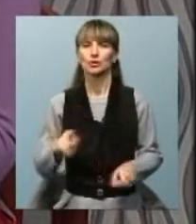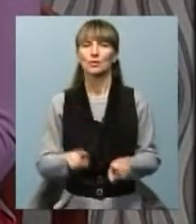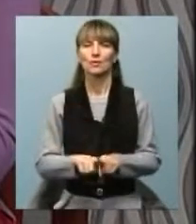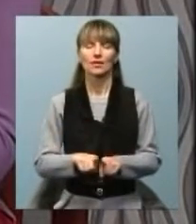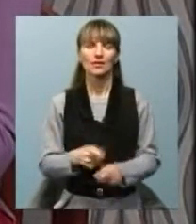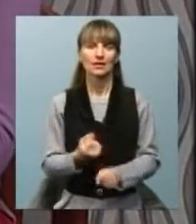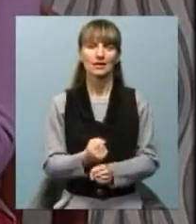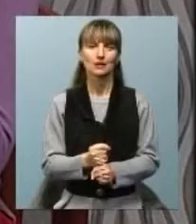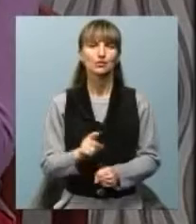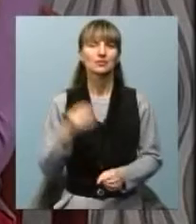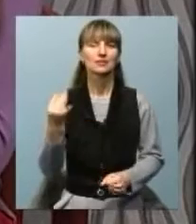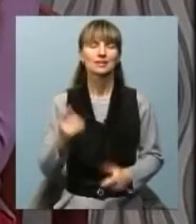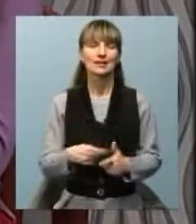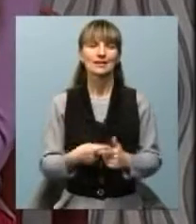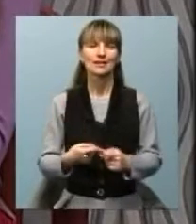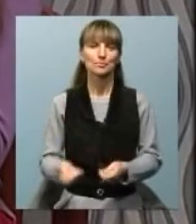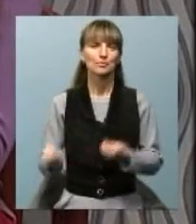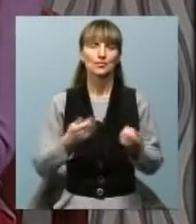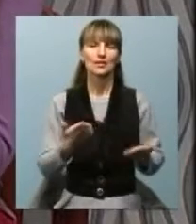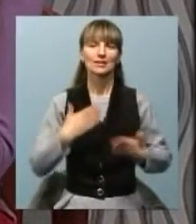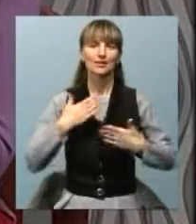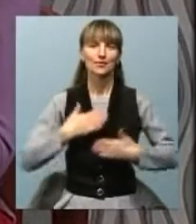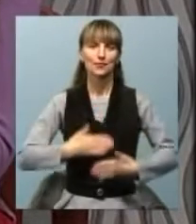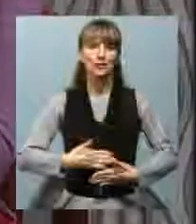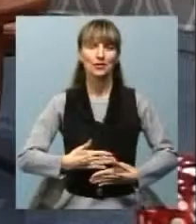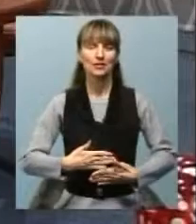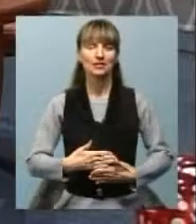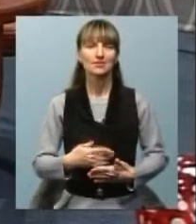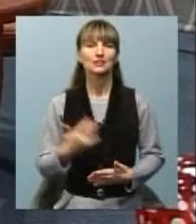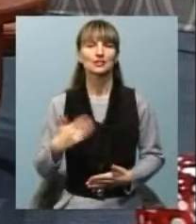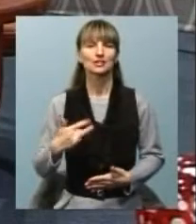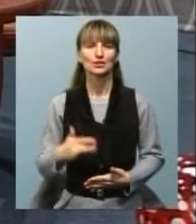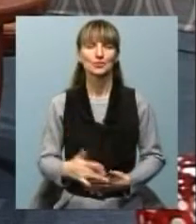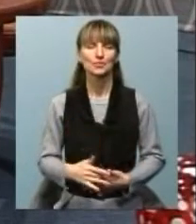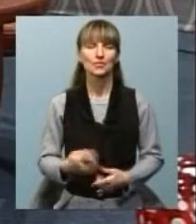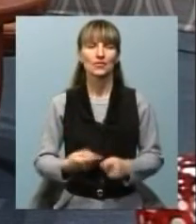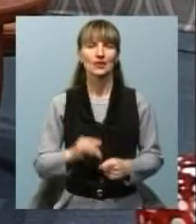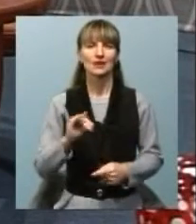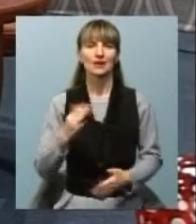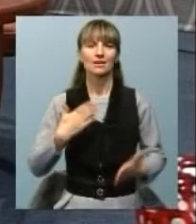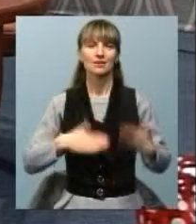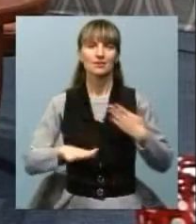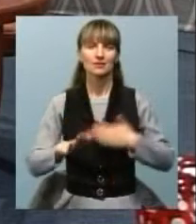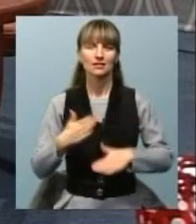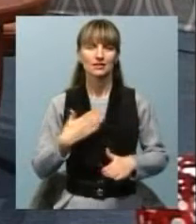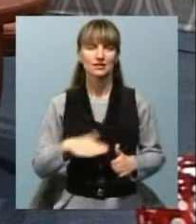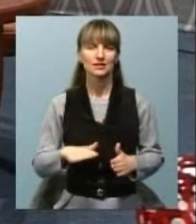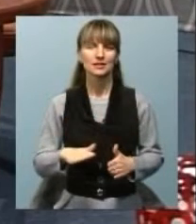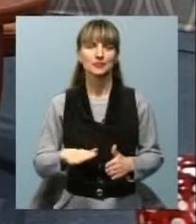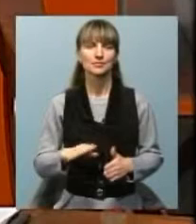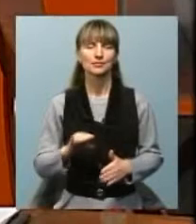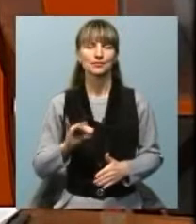це робить? Це що, цікаво? Чи це приносить якесь задоволення? Для чого? Це і радість, і